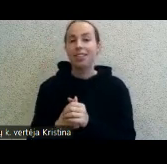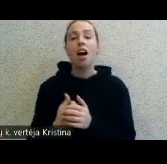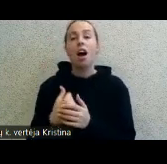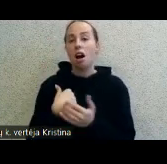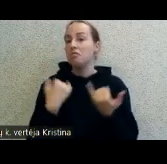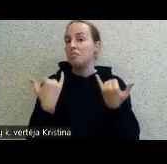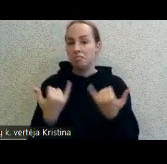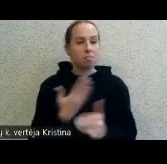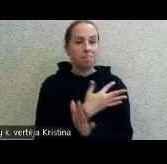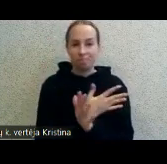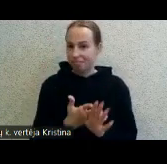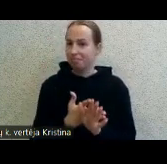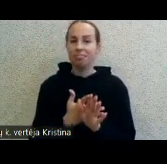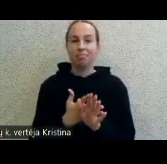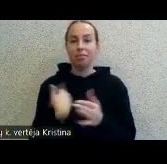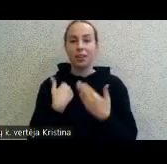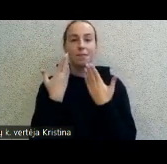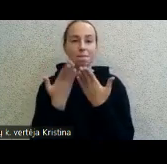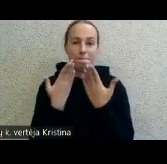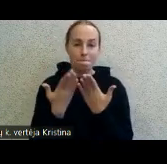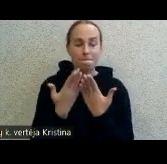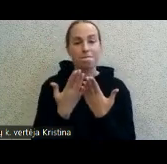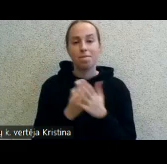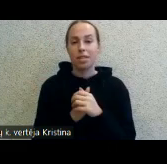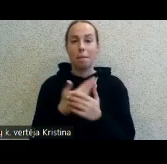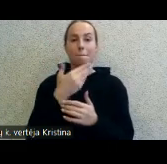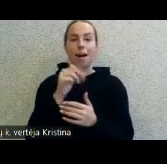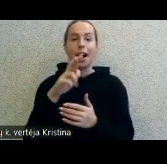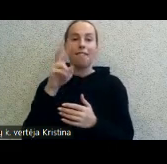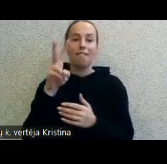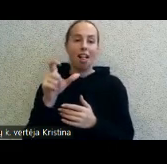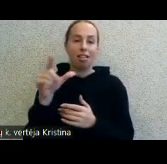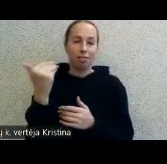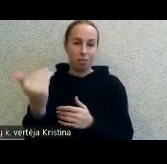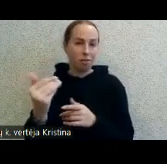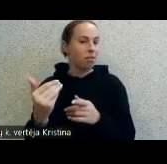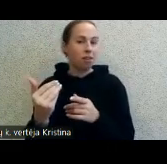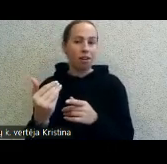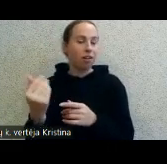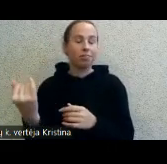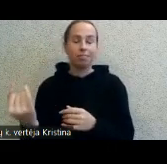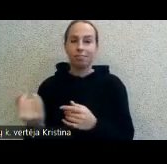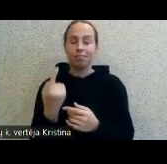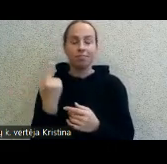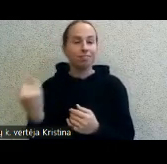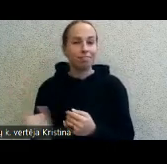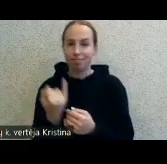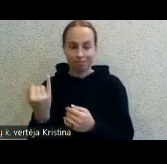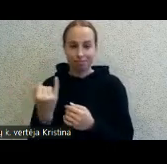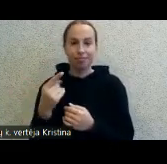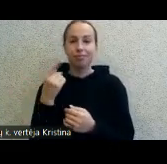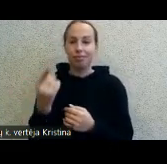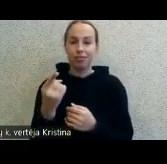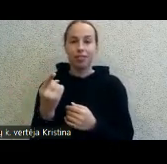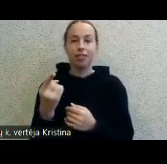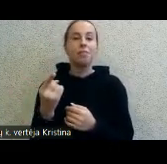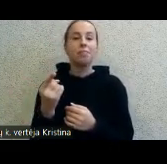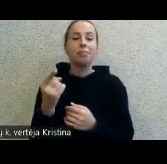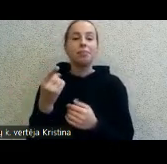komiksus, pavyzdžiui, Marvel Universe, tai yra mano mėgstami komiksai, ir jie sudaro labai didelę